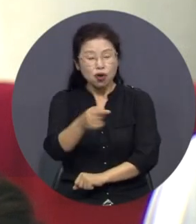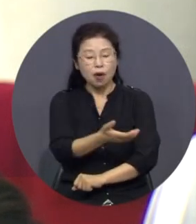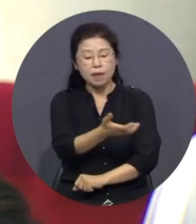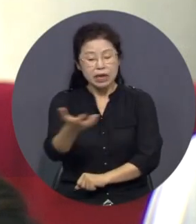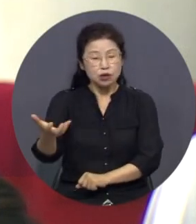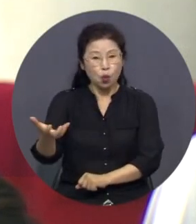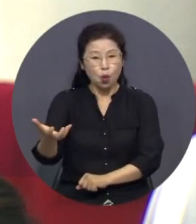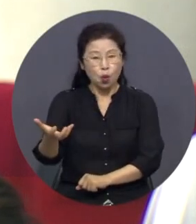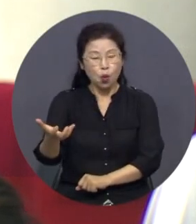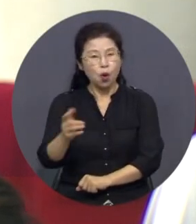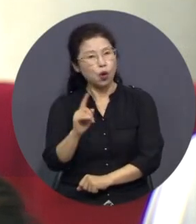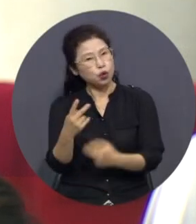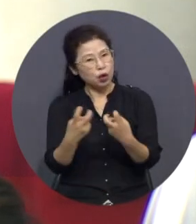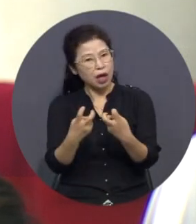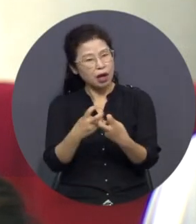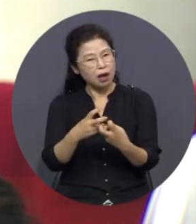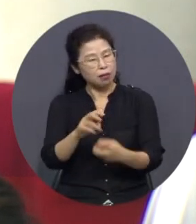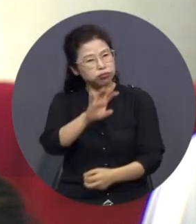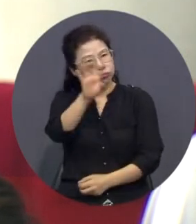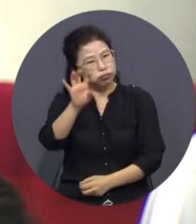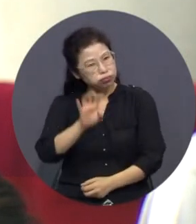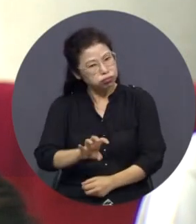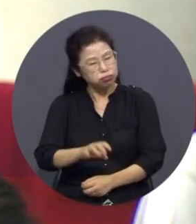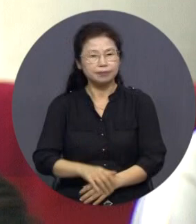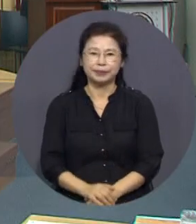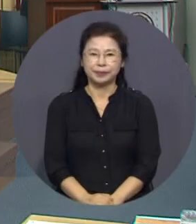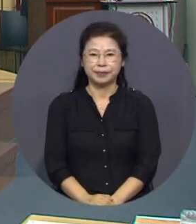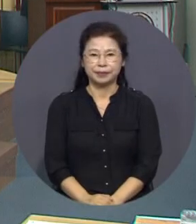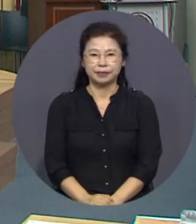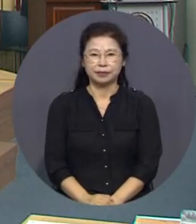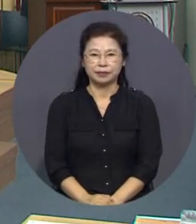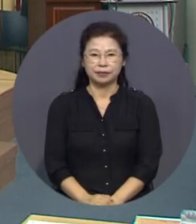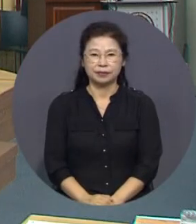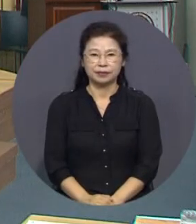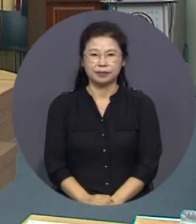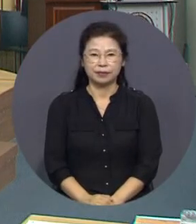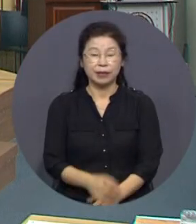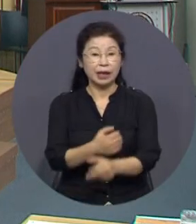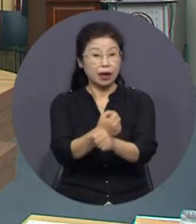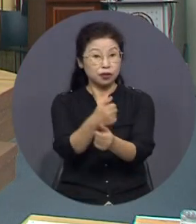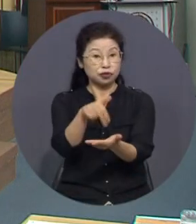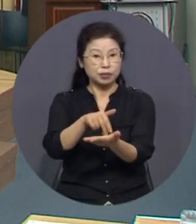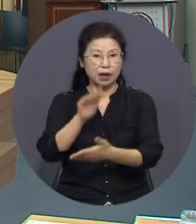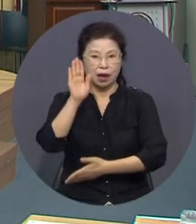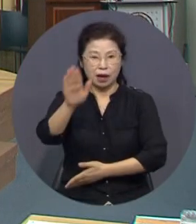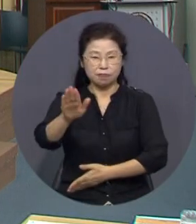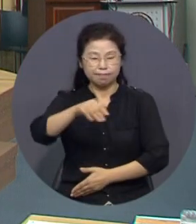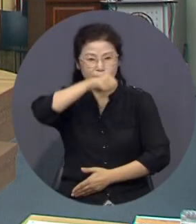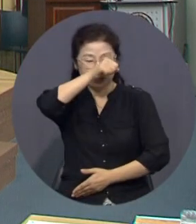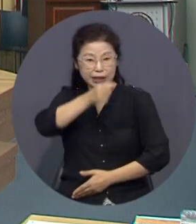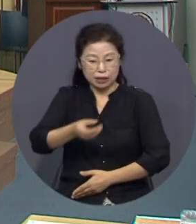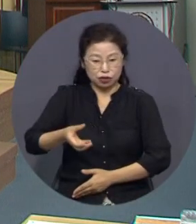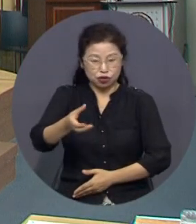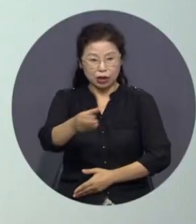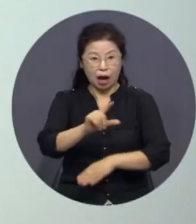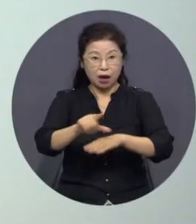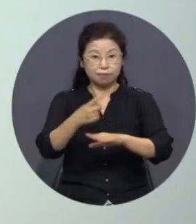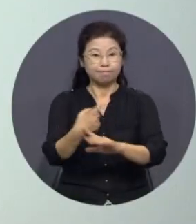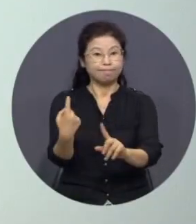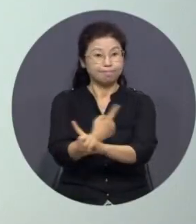이동성을 확보할 것인지는 제가 좀 의문이 많이 들고 있는 상황이거든요. 용역진은 앞으로 예산 투자와 조례 개정